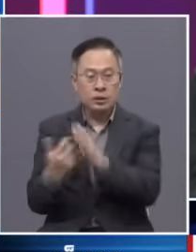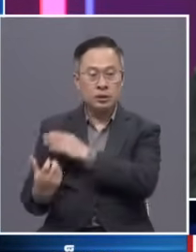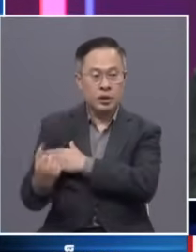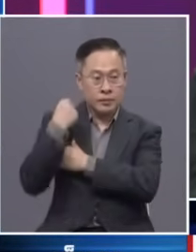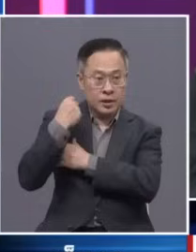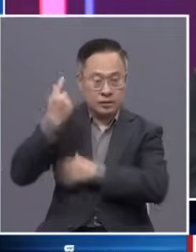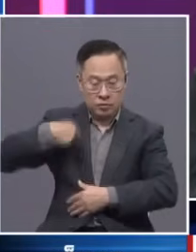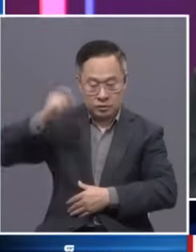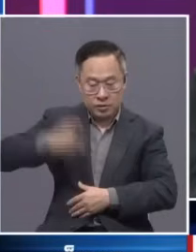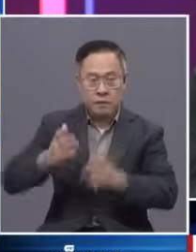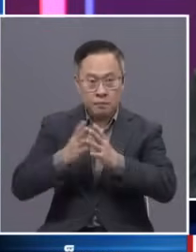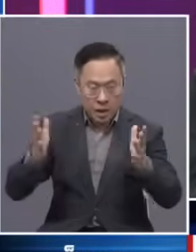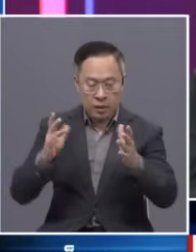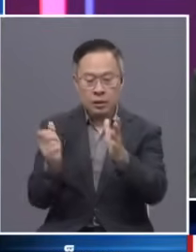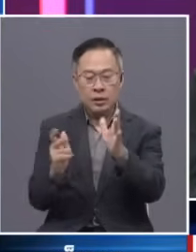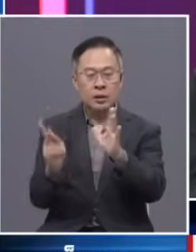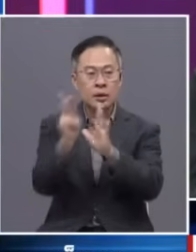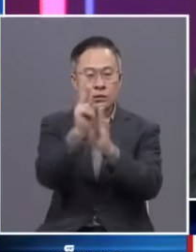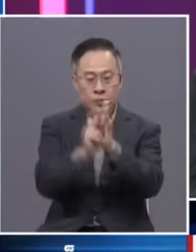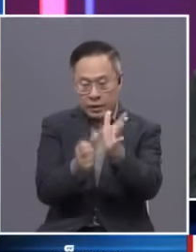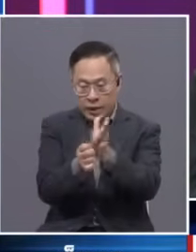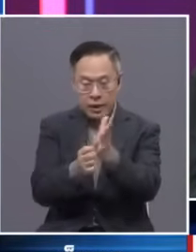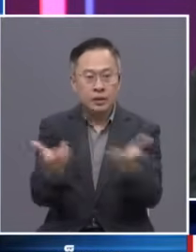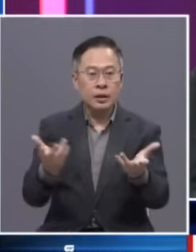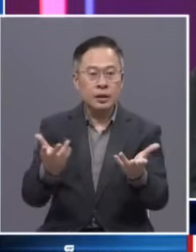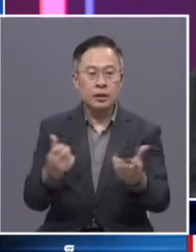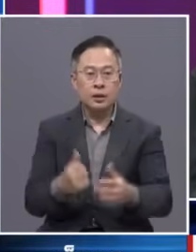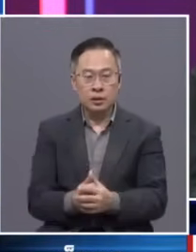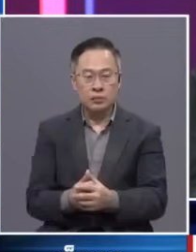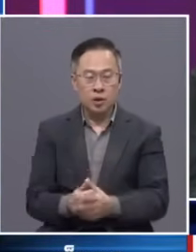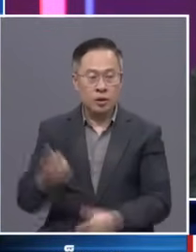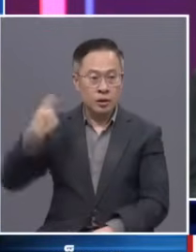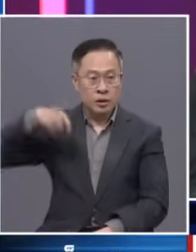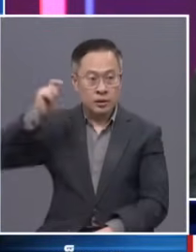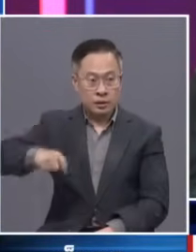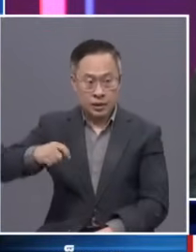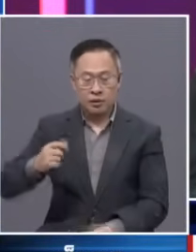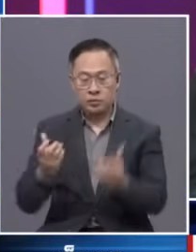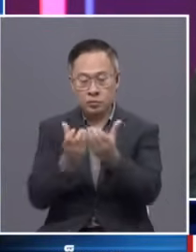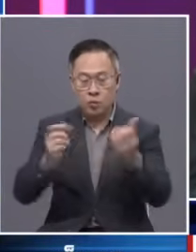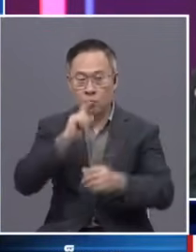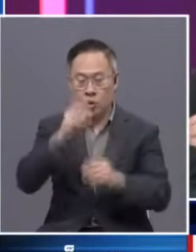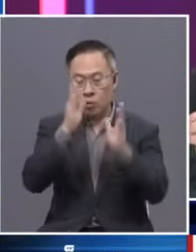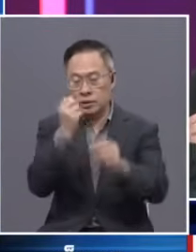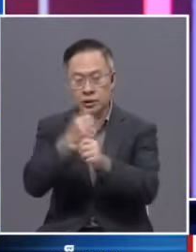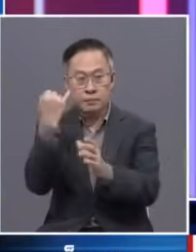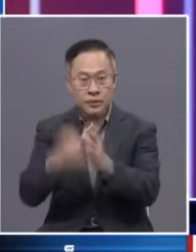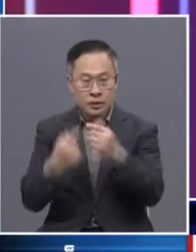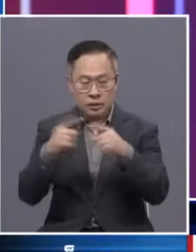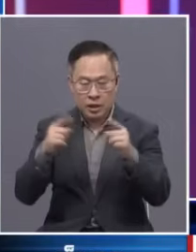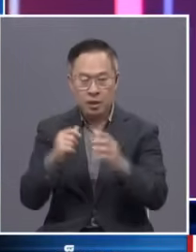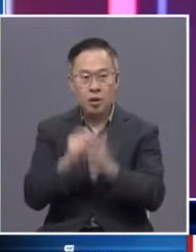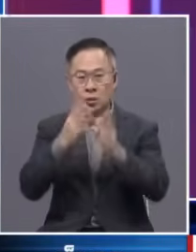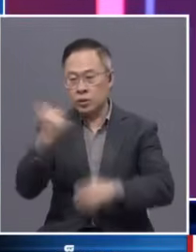มากเกินไปก็เข้าไปแก้แบบนี้หรือทีนี้ในเมื่อศาลมีอาวุธบอกว่าคนอื่นทำขัดรัฐธรรมนูญแต่คนอื่นมองว่าศ